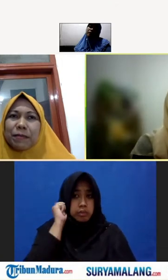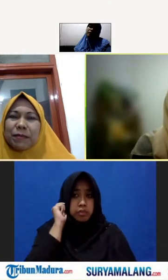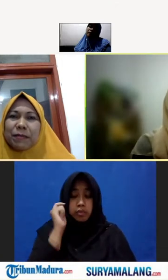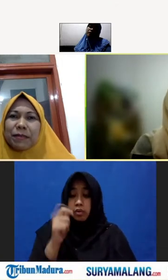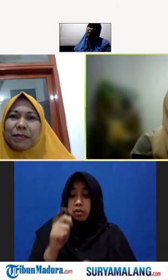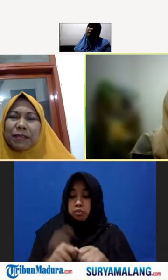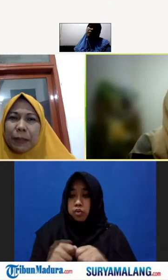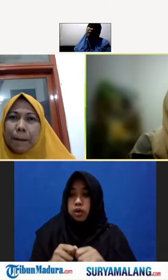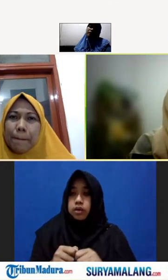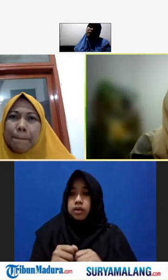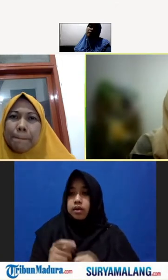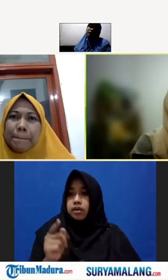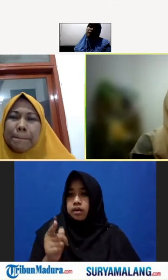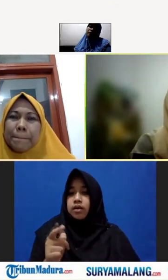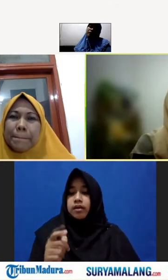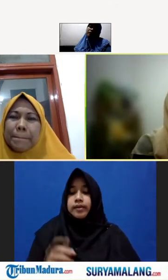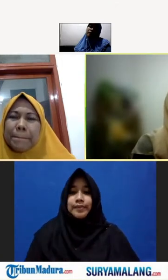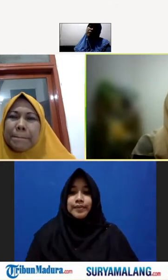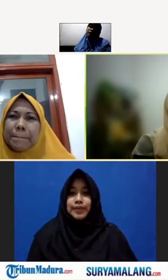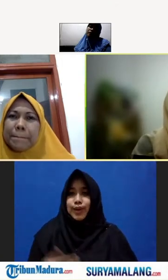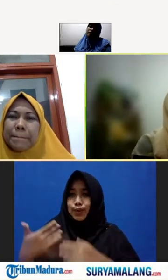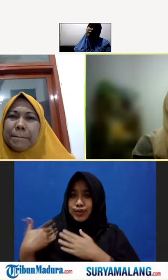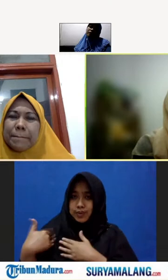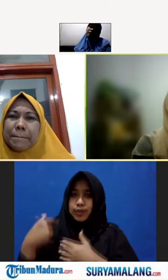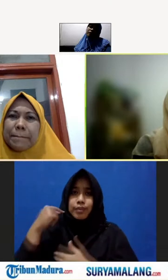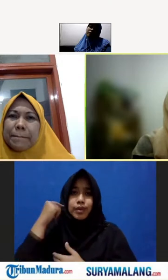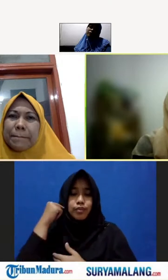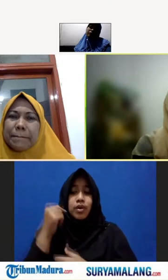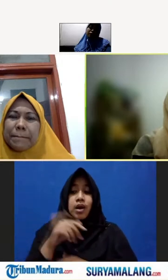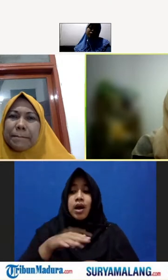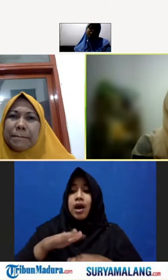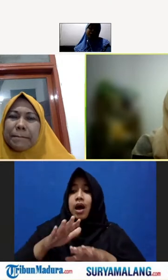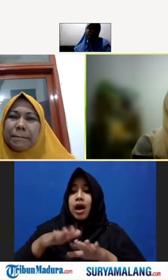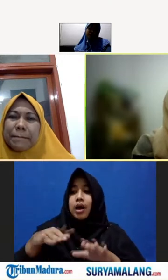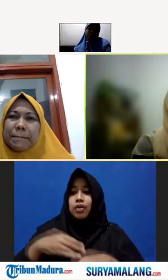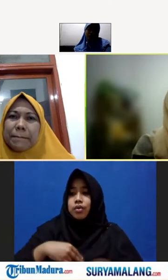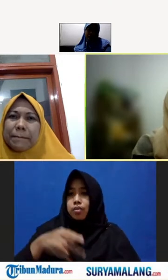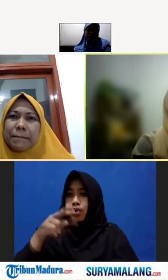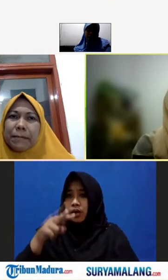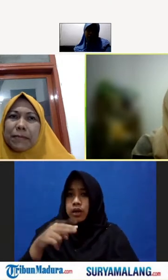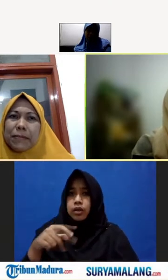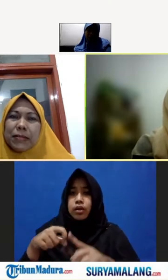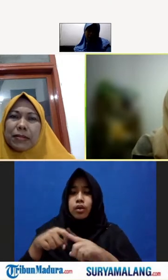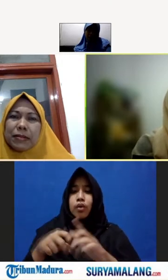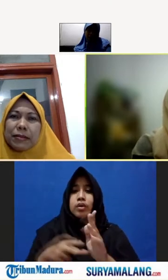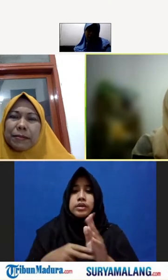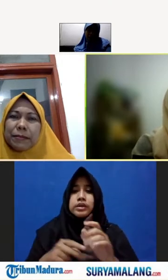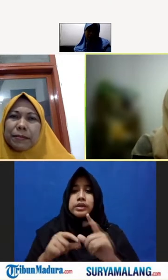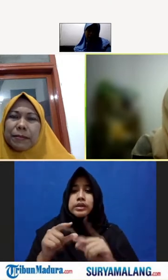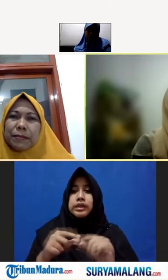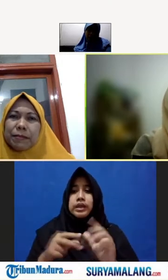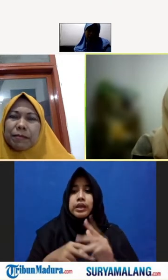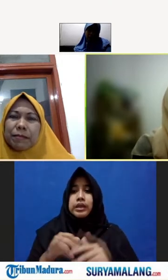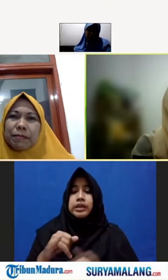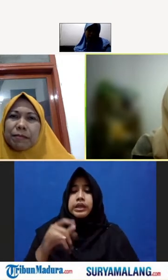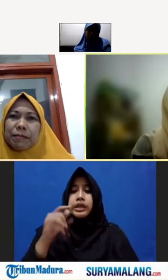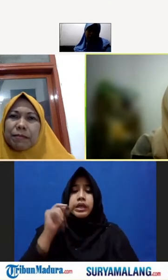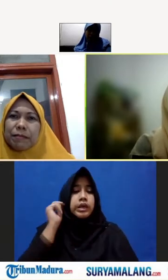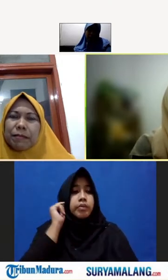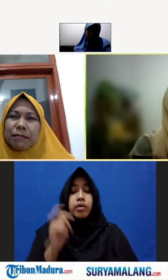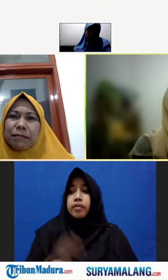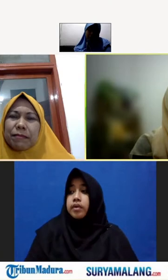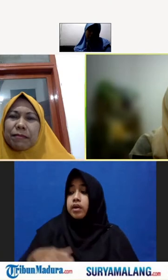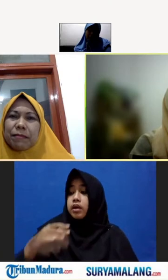pegang. Anak itu perlu lihat konsistensi Ibu. Kalau Ibu udah bilang, Kak, main handphonenya atau Dek,